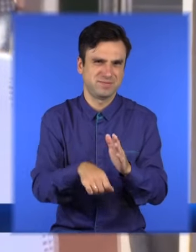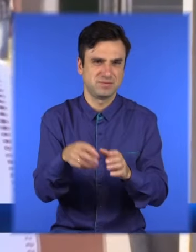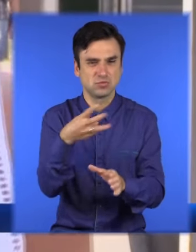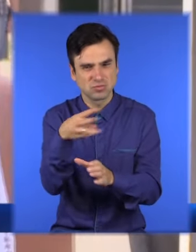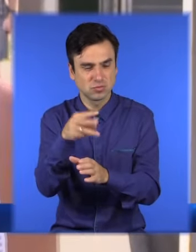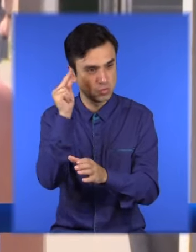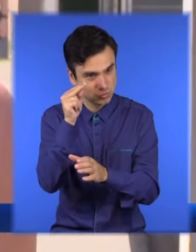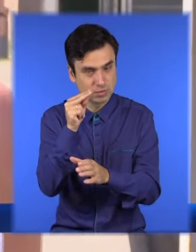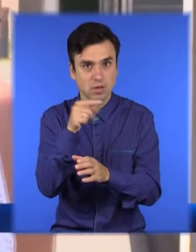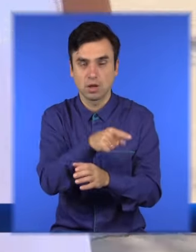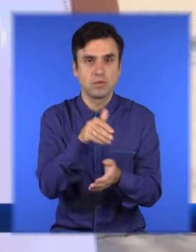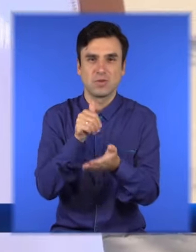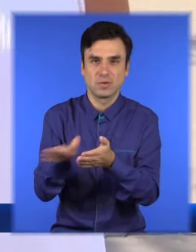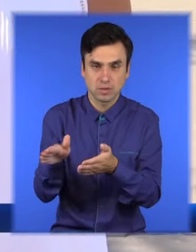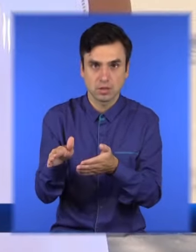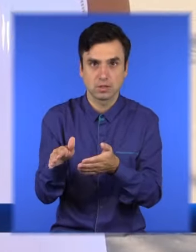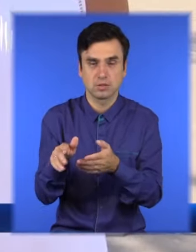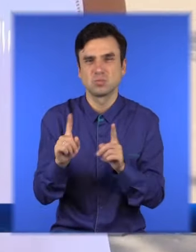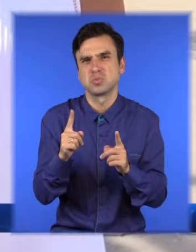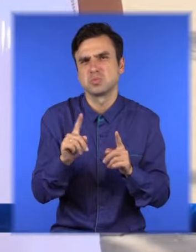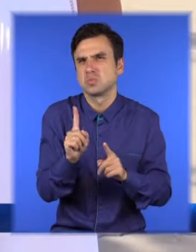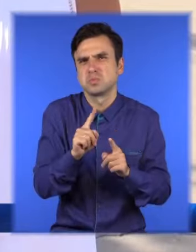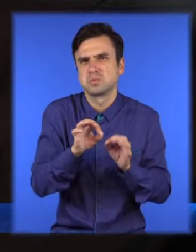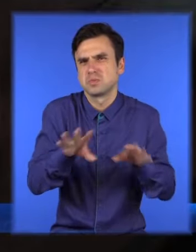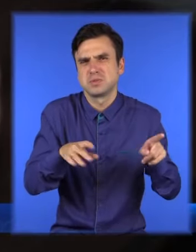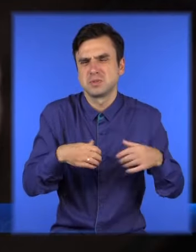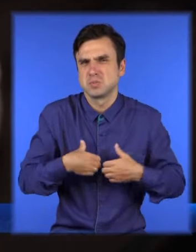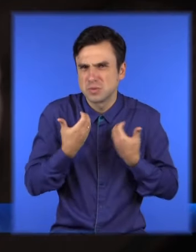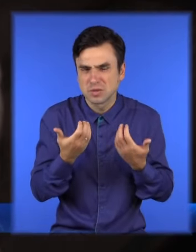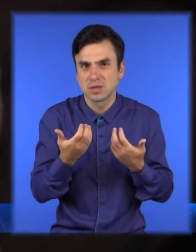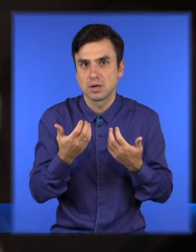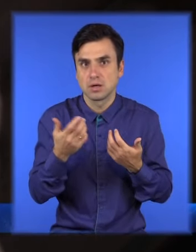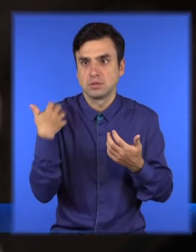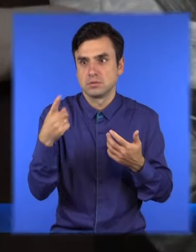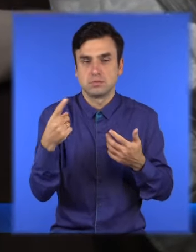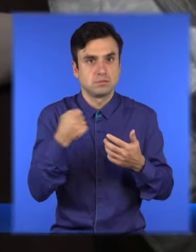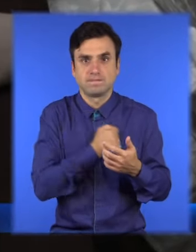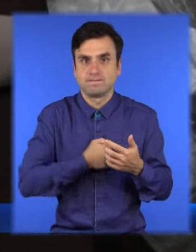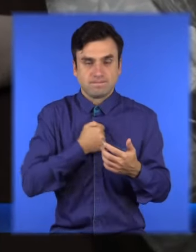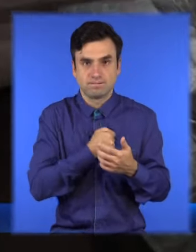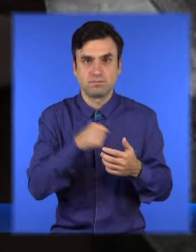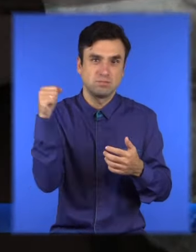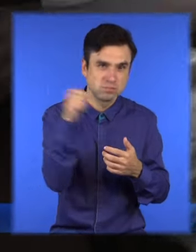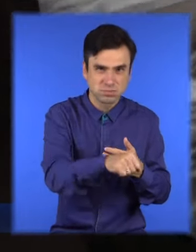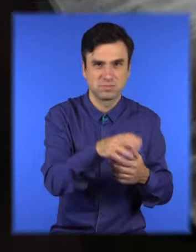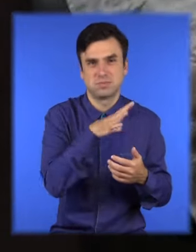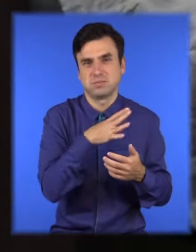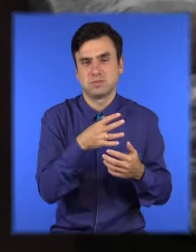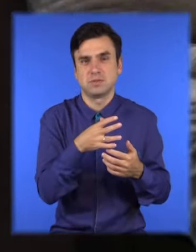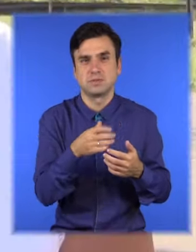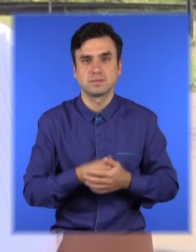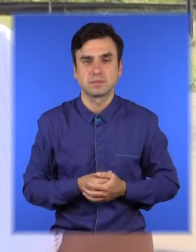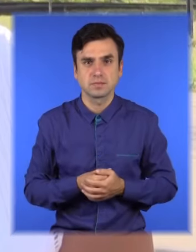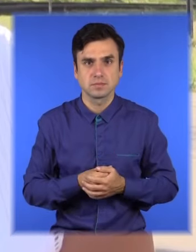Натомість начальниця пригрозила жінці актом. Анна погодилася, але за її словами на документі були зайві підписи. Далі замість слів у хід пішли